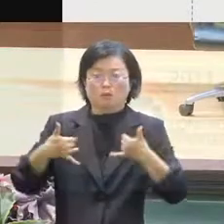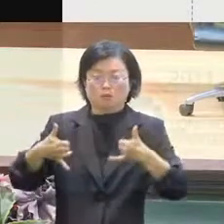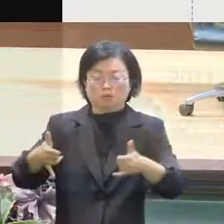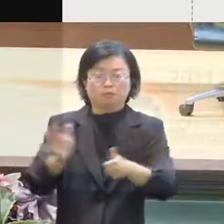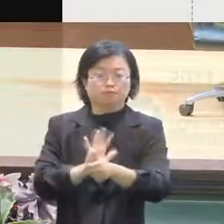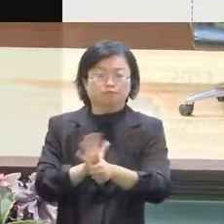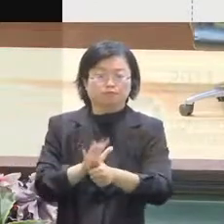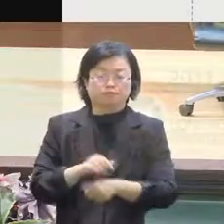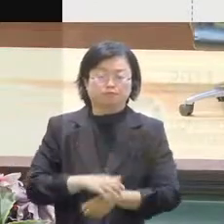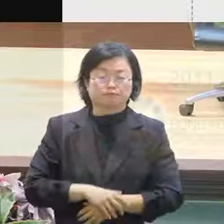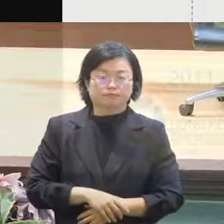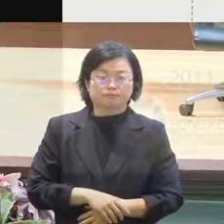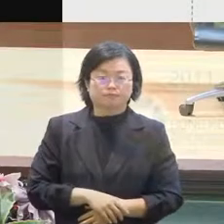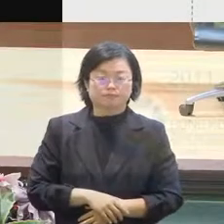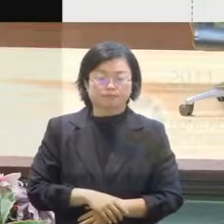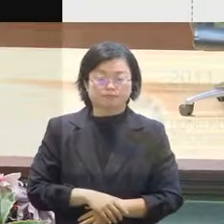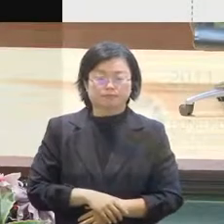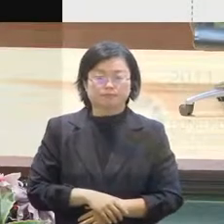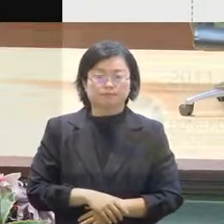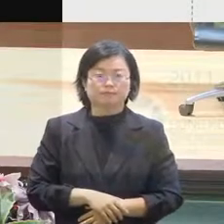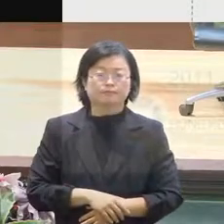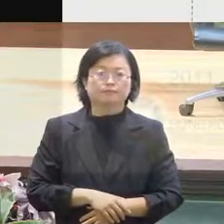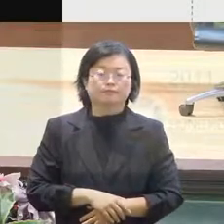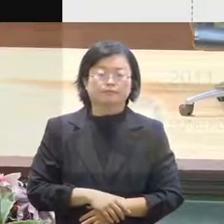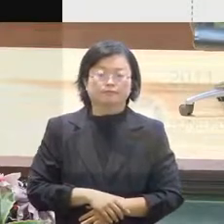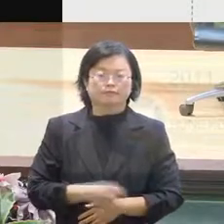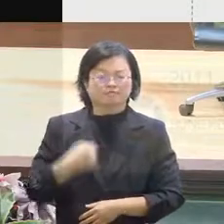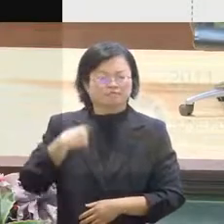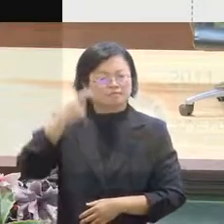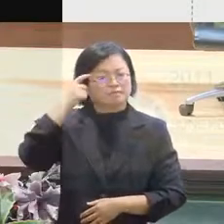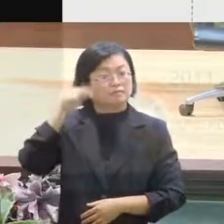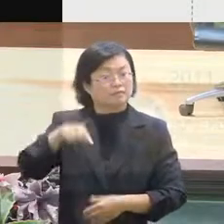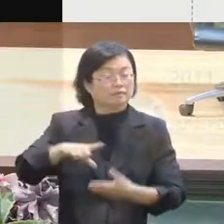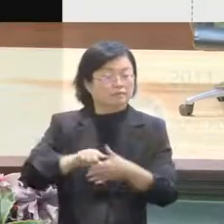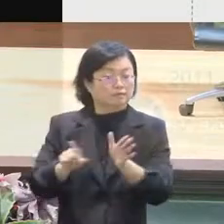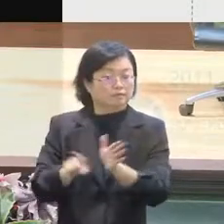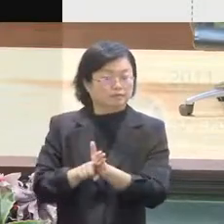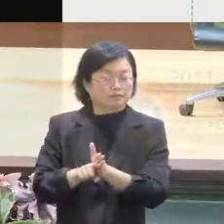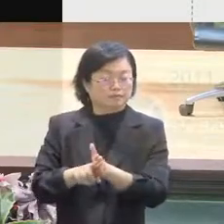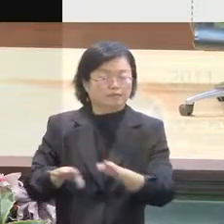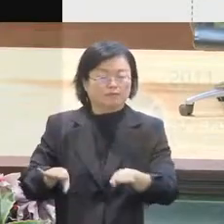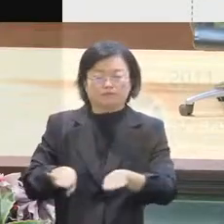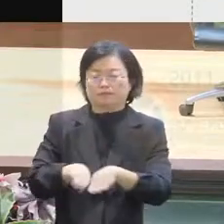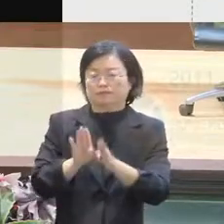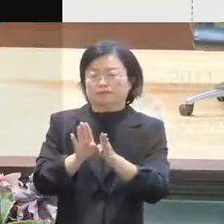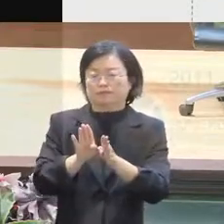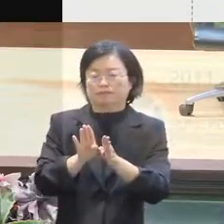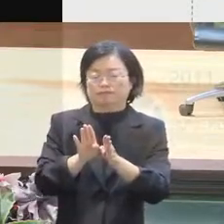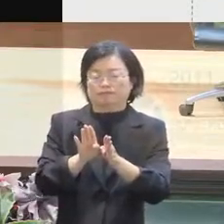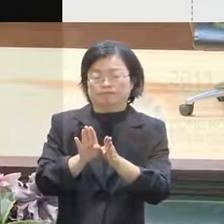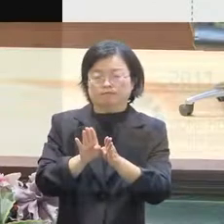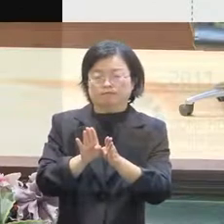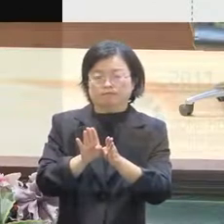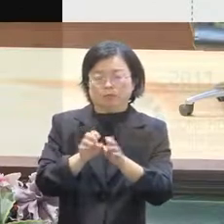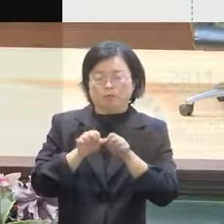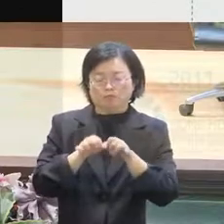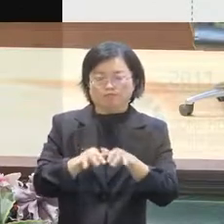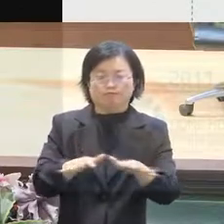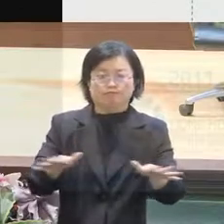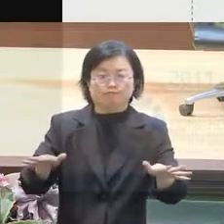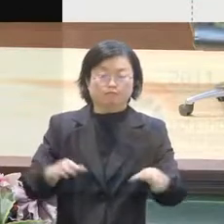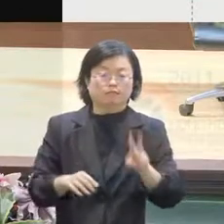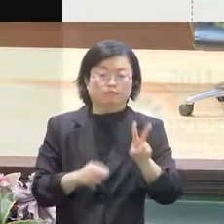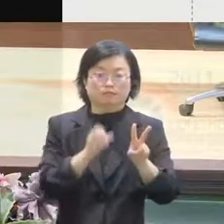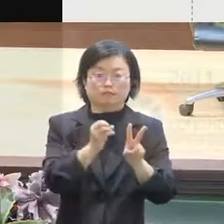通。那么我们大体开始认为从这个时候呢开始有这个 open data 的发展。然后呢，从